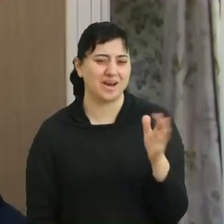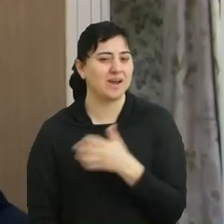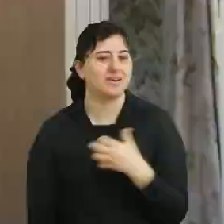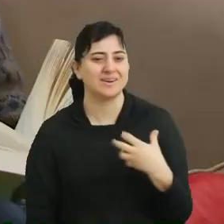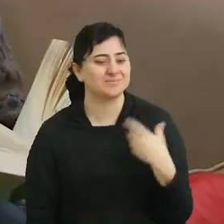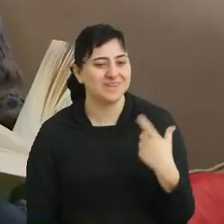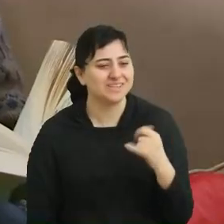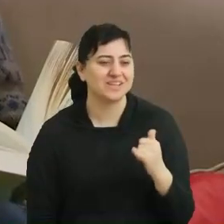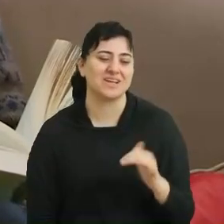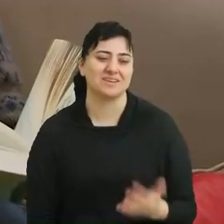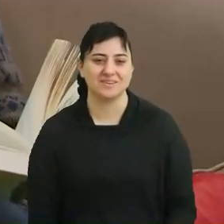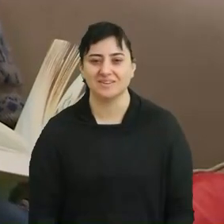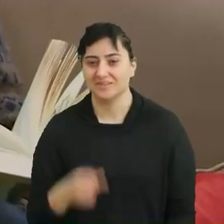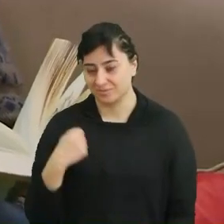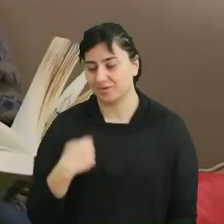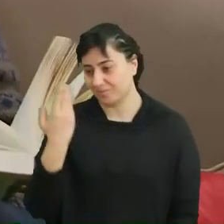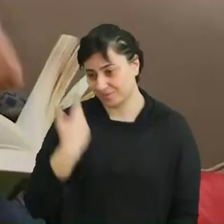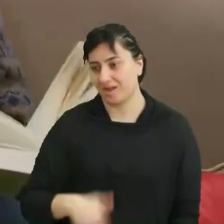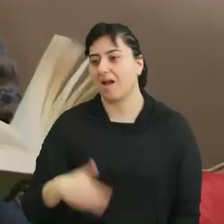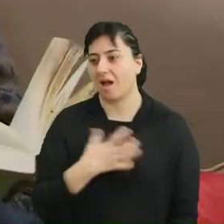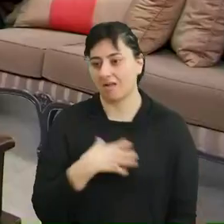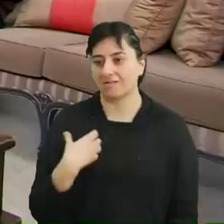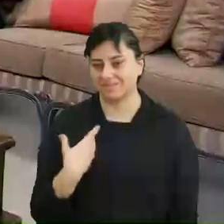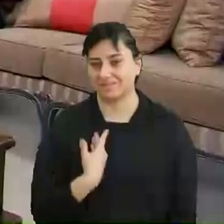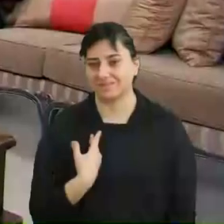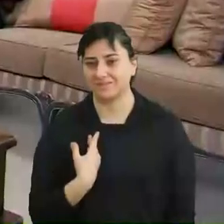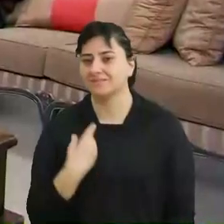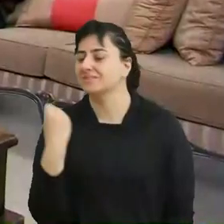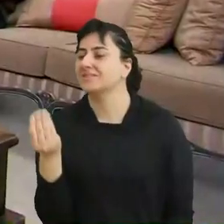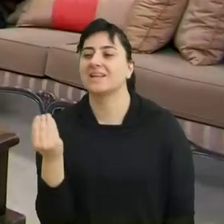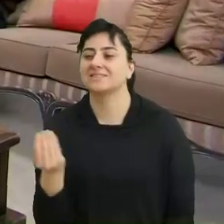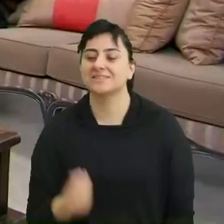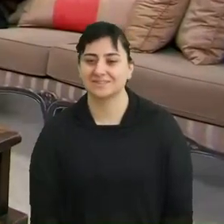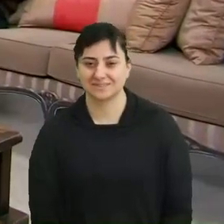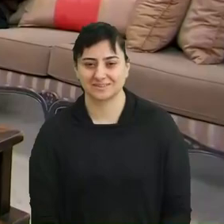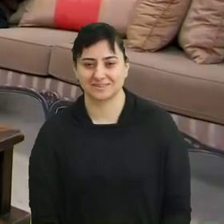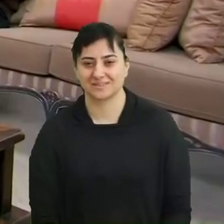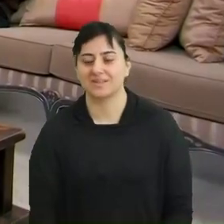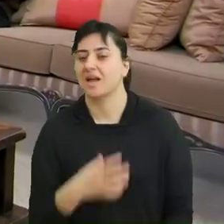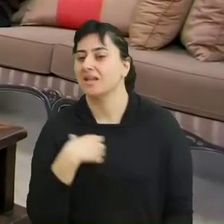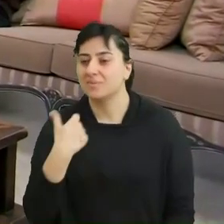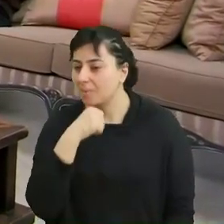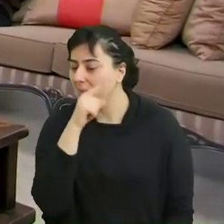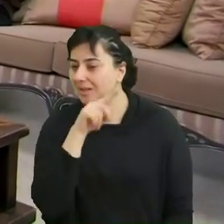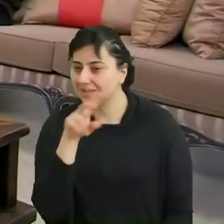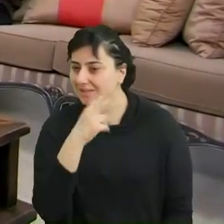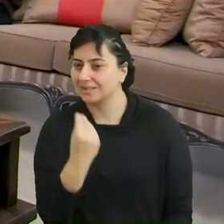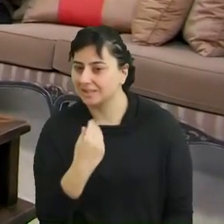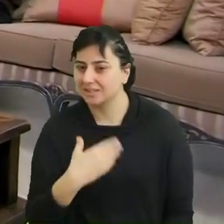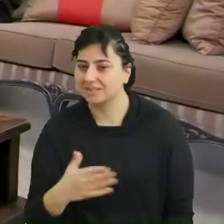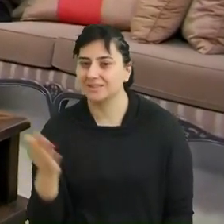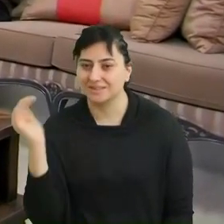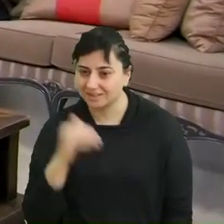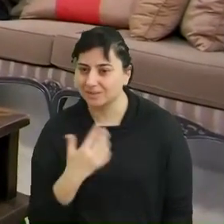annem nerede ya? Şaka yapmayın. İşte burada karşında oturuyorum Boncuğum. Nasılsın? He? Annem baban akışına bırakıp